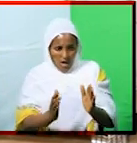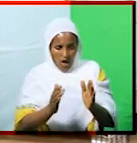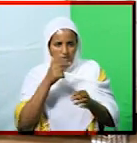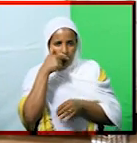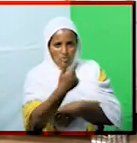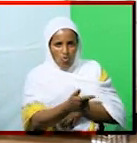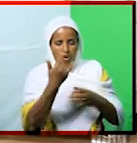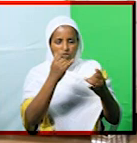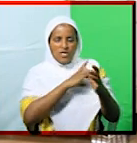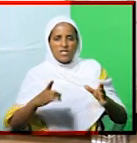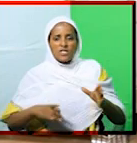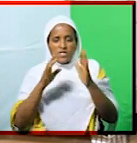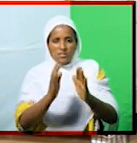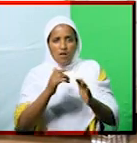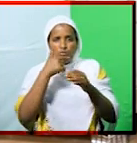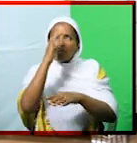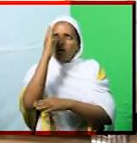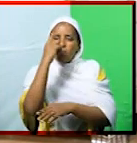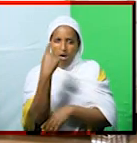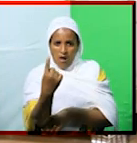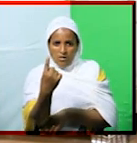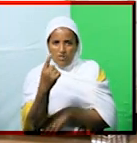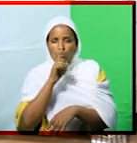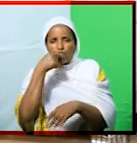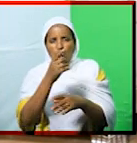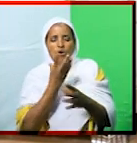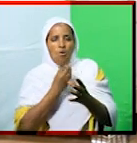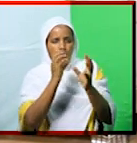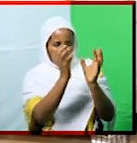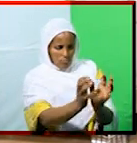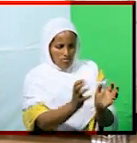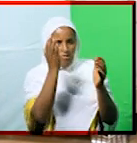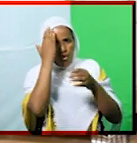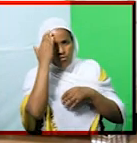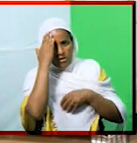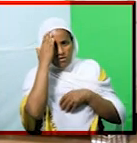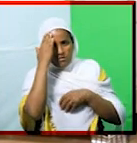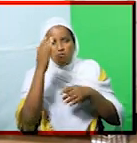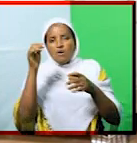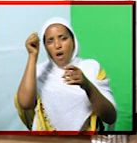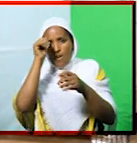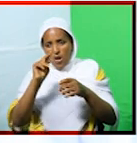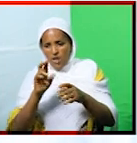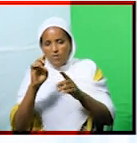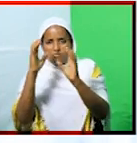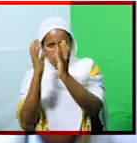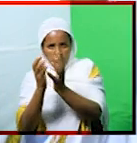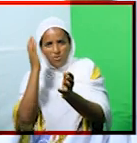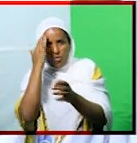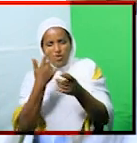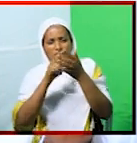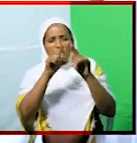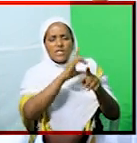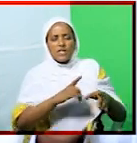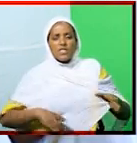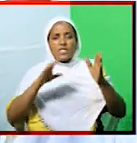ክርስቲያን ነን ብለው አሁን ክርስቲያን ነን ሳይ እግዚአብሔር አንድ ነው የሚሉ የአይሁድን ወገኖች እናውቃለን፣ የአማሌቅን ወገኖች እናውቃለን። አይደለም እንዴ? አንድ እግዚአብሔር። ግን